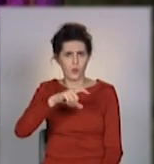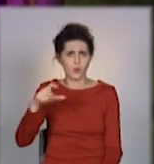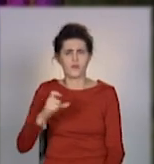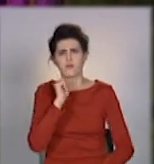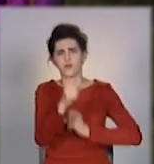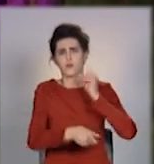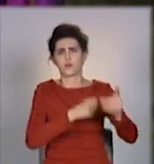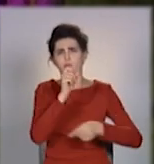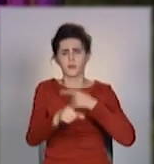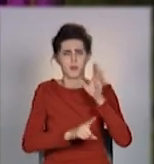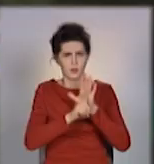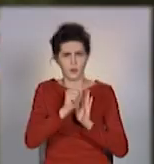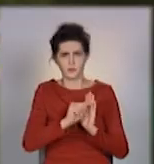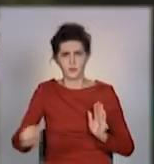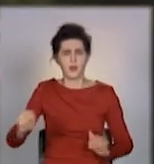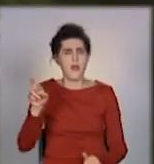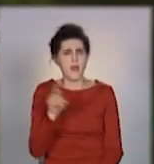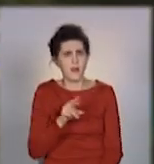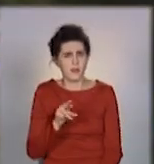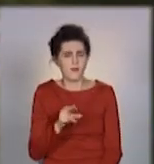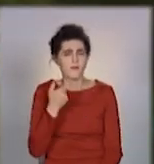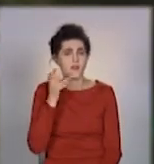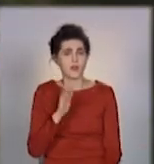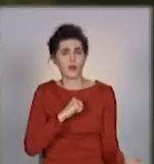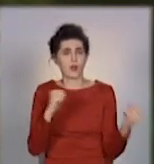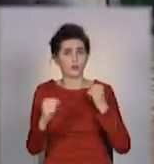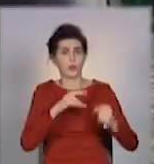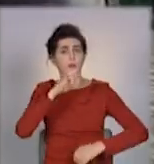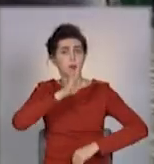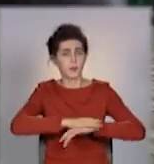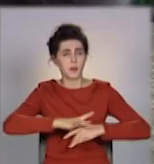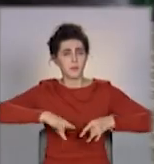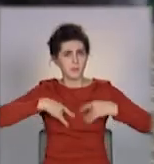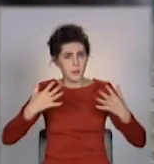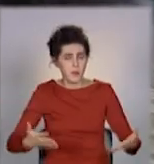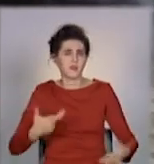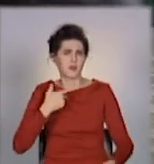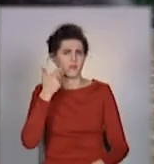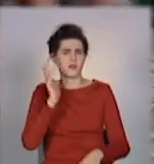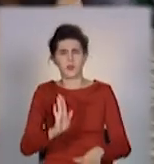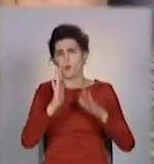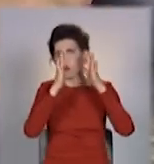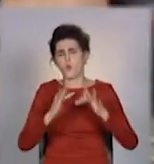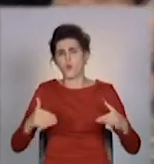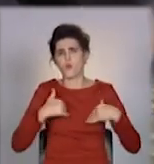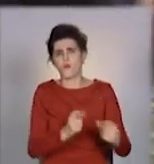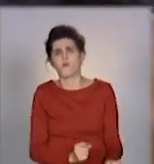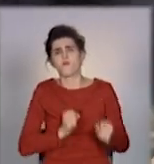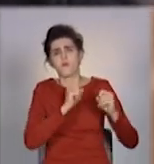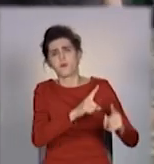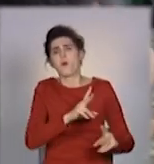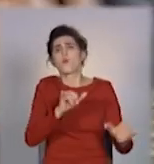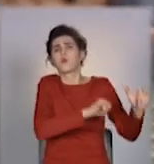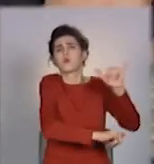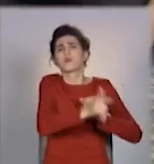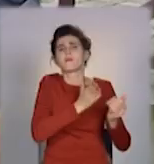у середині січня. Після хрещення ми обычно убираємо. Я знаю, що потім куди їх перерабатують, збирають, якби там, ну, якщо це є у нас, я не знаю. Просто